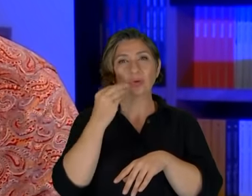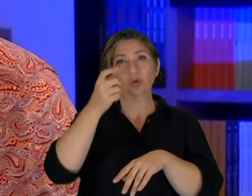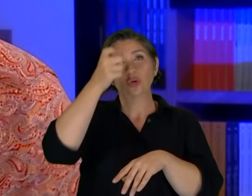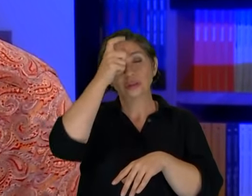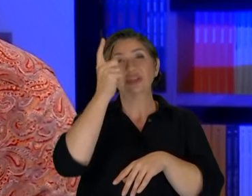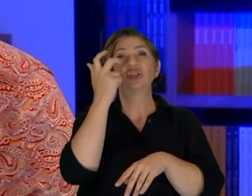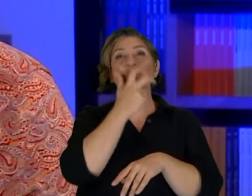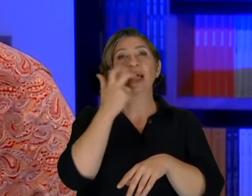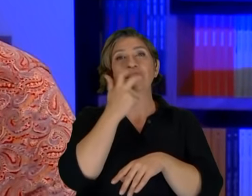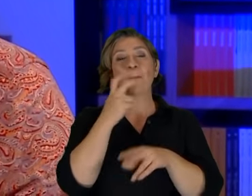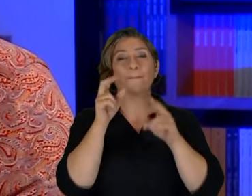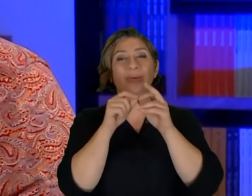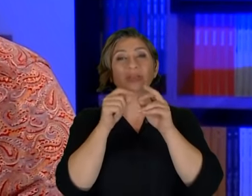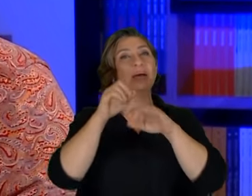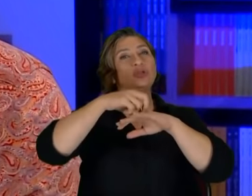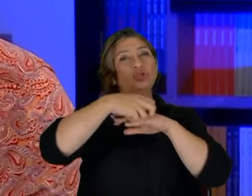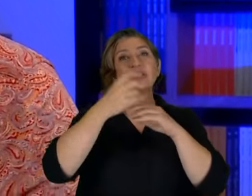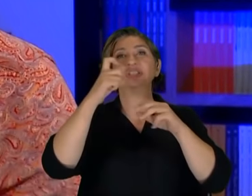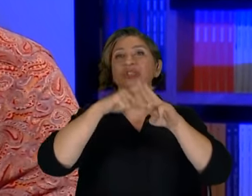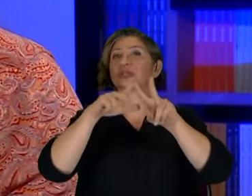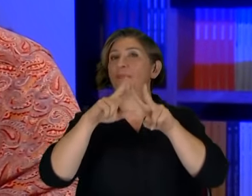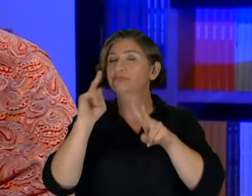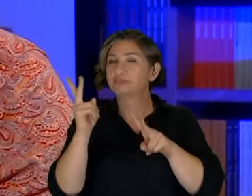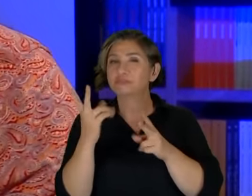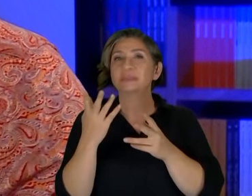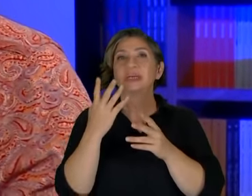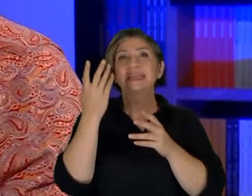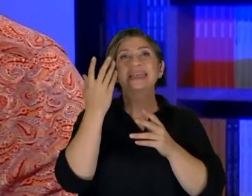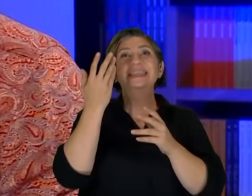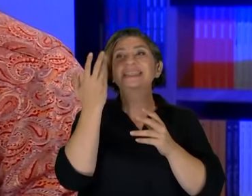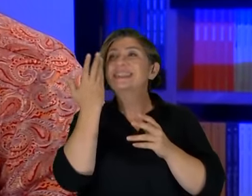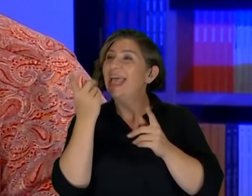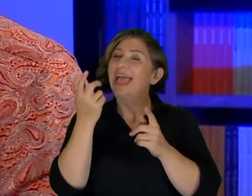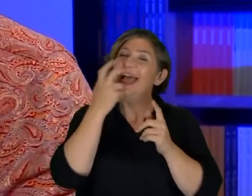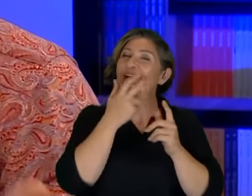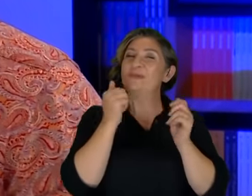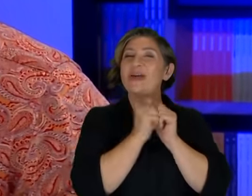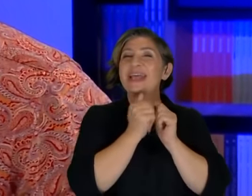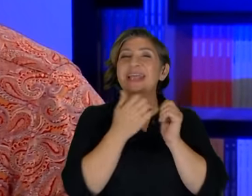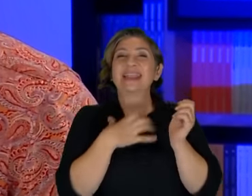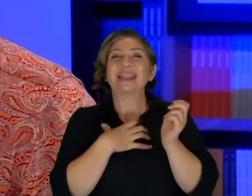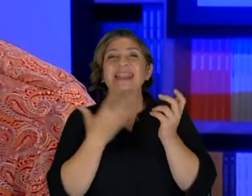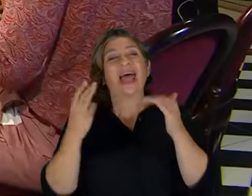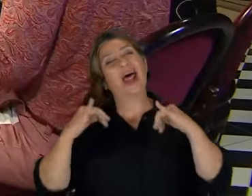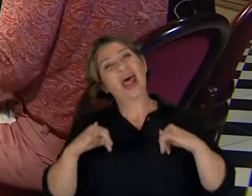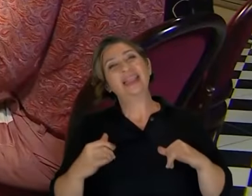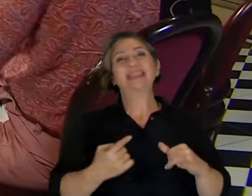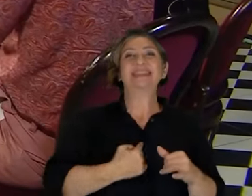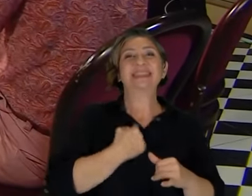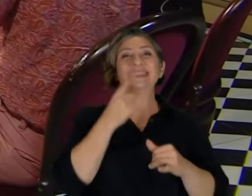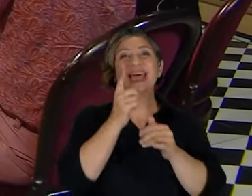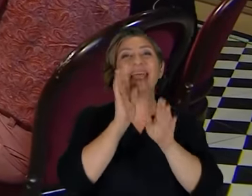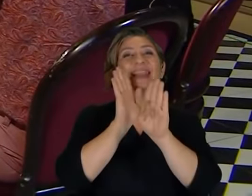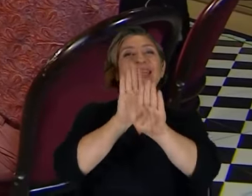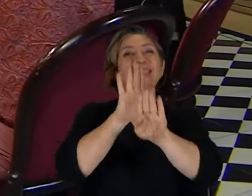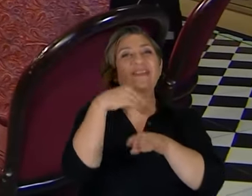bir parça söylüyorsun. Atıyorum Barış Manço'dur, Cem Karaca'dır. Seyirci eşlik ediyor. Eşlik edebildiği parçada kendini daha konfor alanında hissettiği için sana eşlik